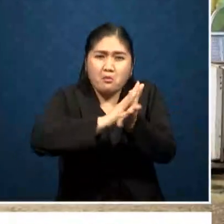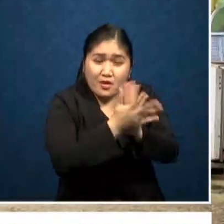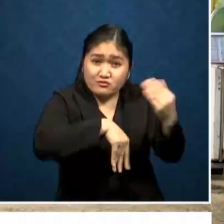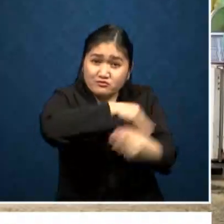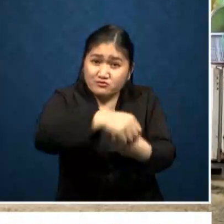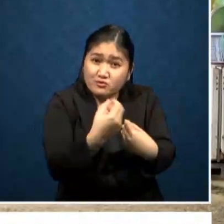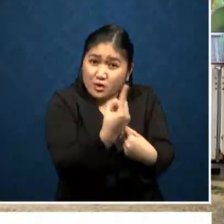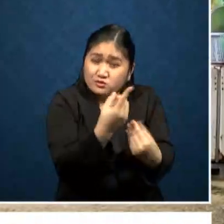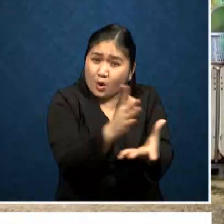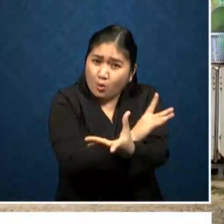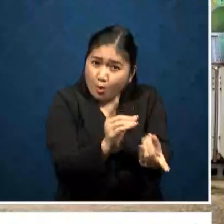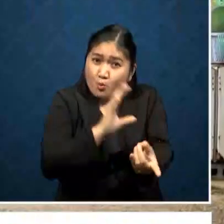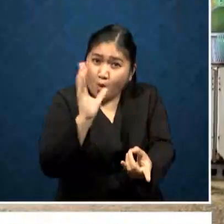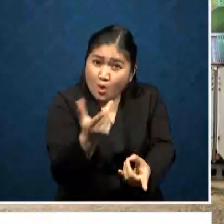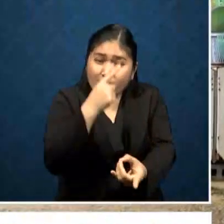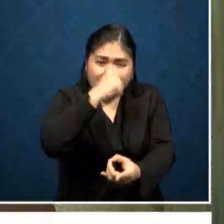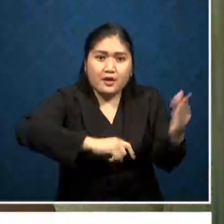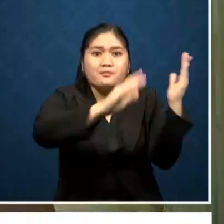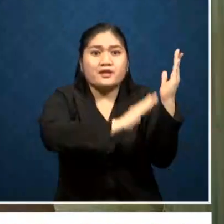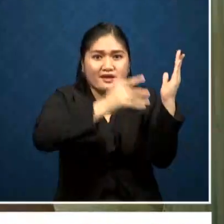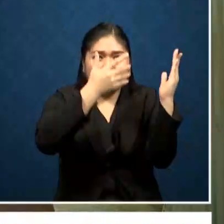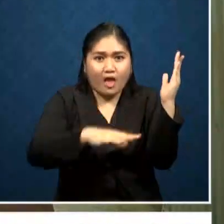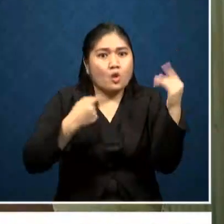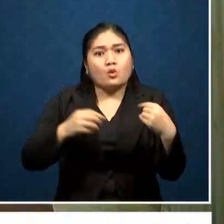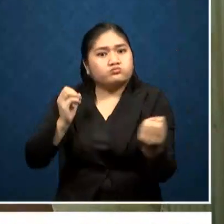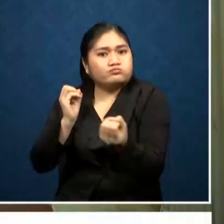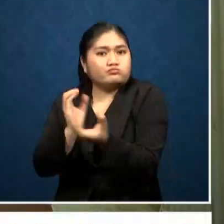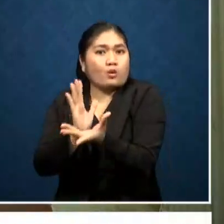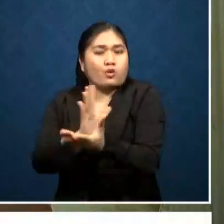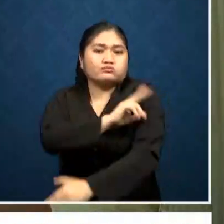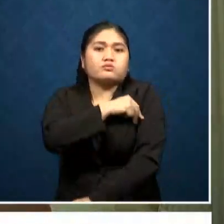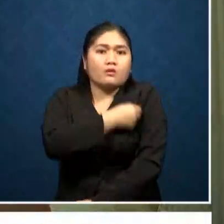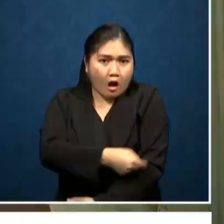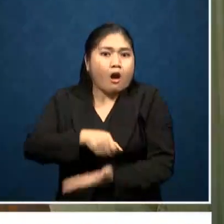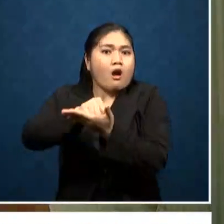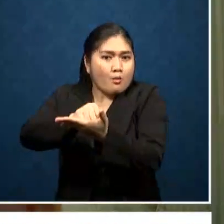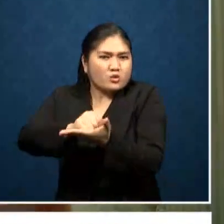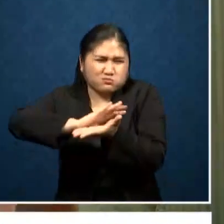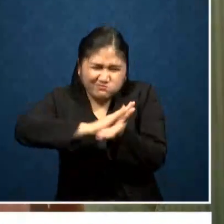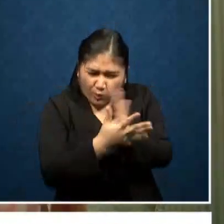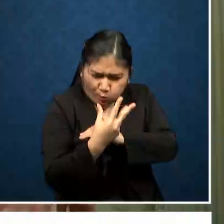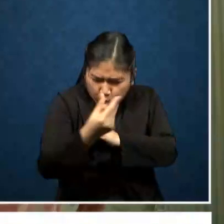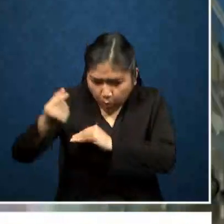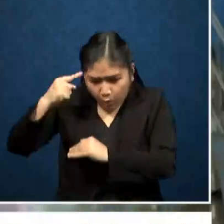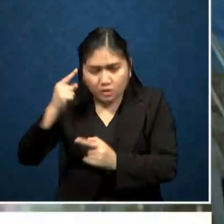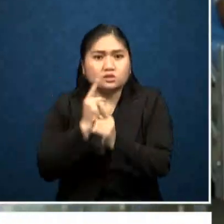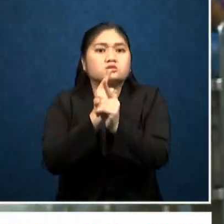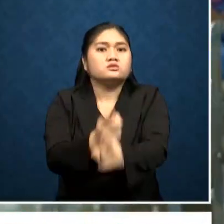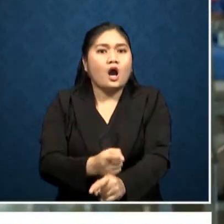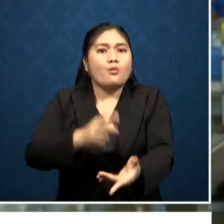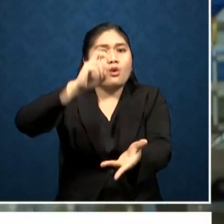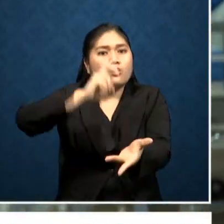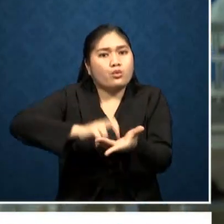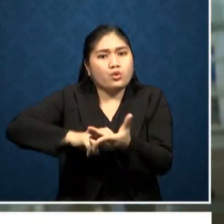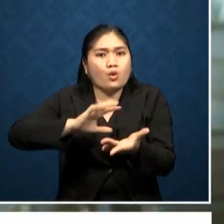เสธฐกิและสงคมต่อโลก และประเทศไยยัสงผลต่ระบบสัทธานาสุที่ตองปับตั α supreวarเพื่อรองรการเปลี่ยน